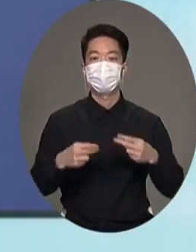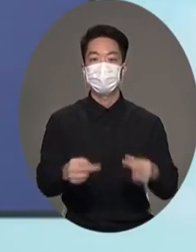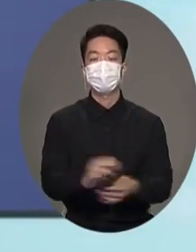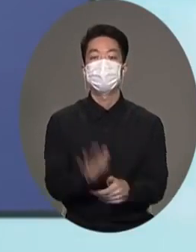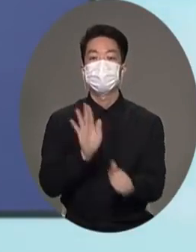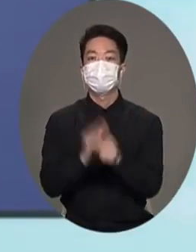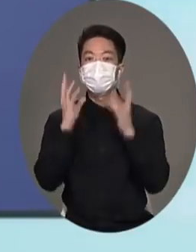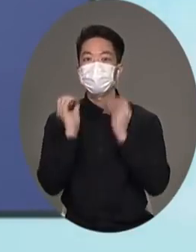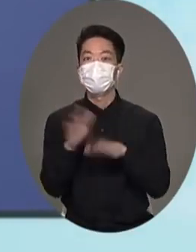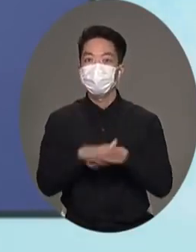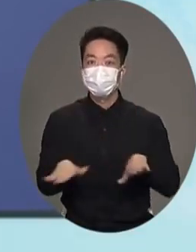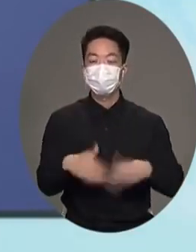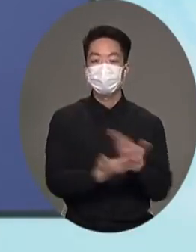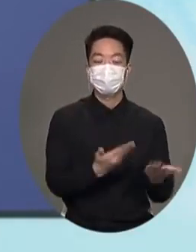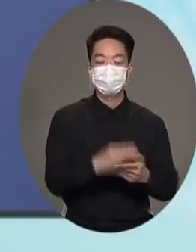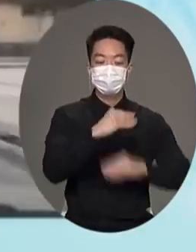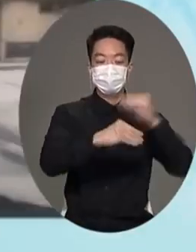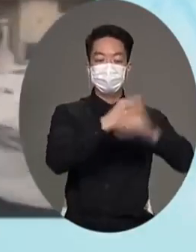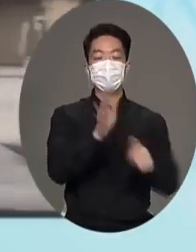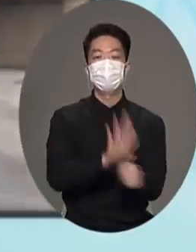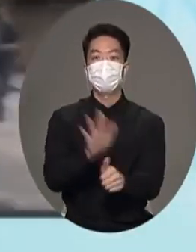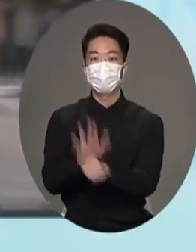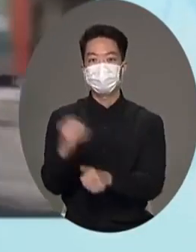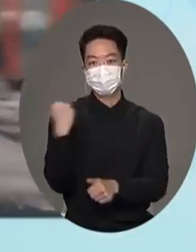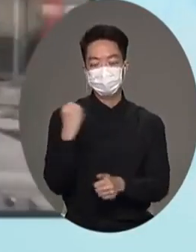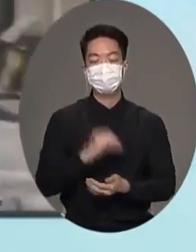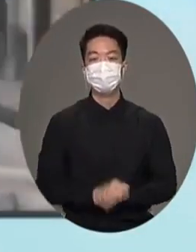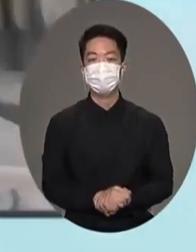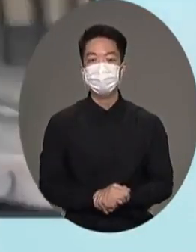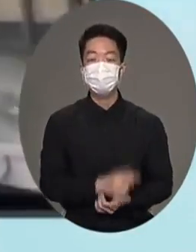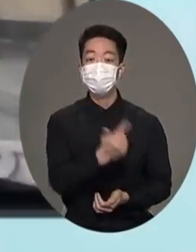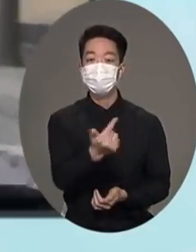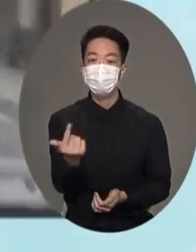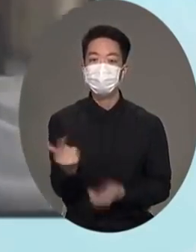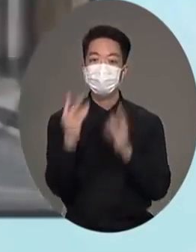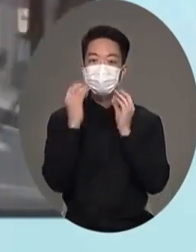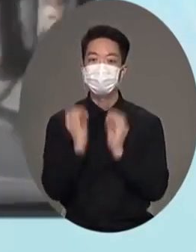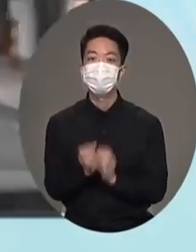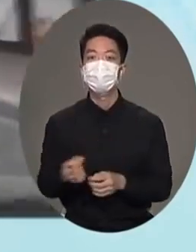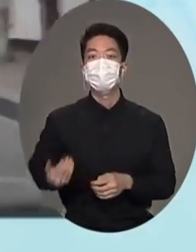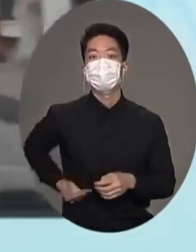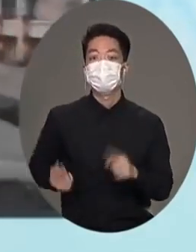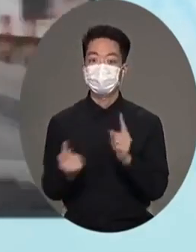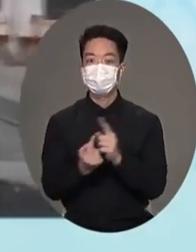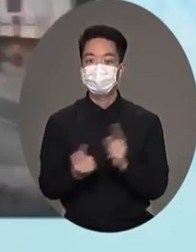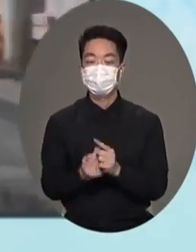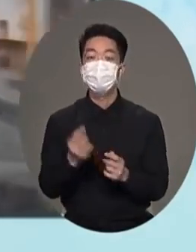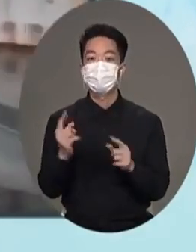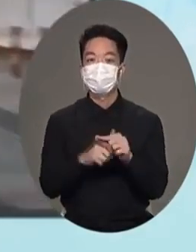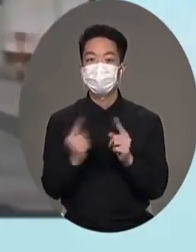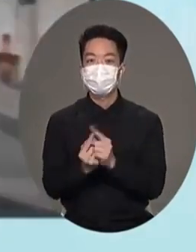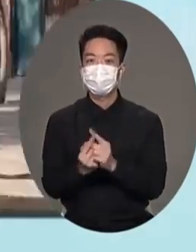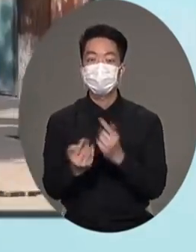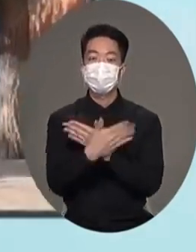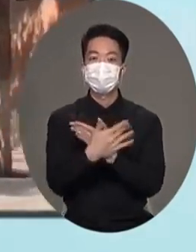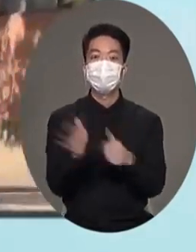富汗和平与重建发挥建设性作用。 他又提到大部分在阿富汗的中国公民已经在使馆的安排下